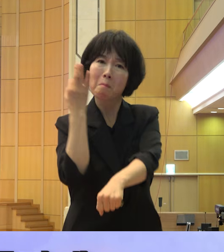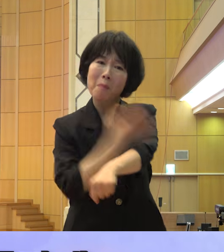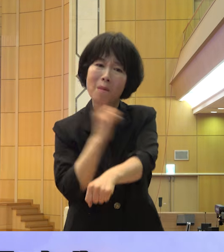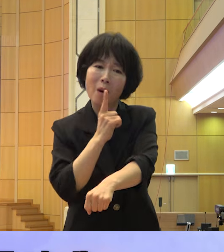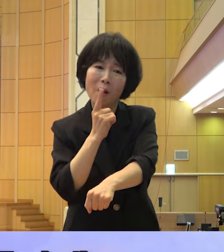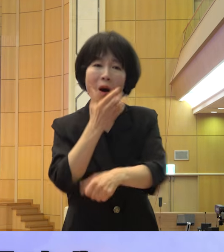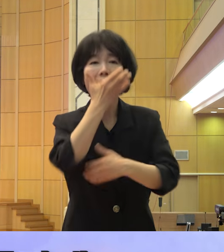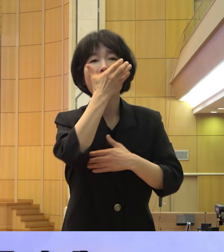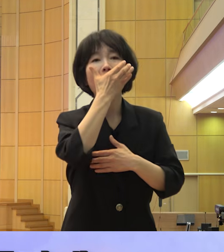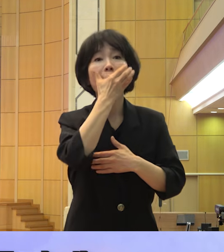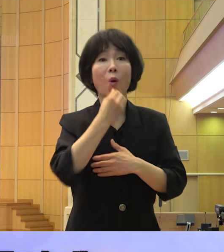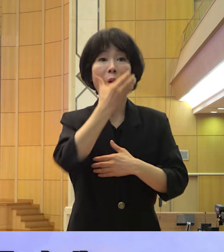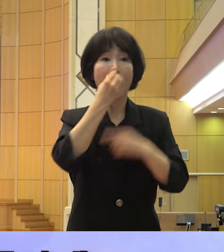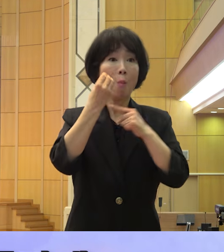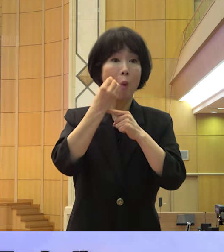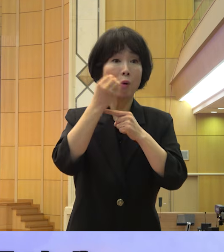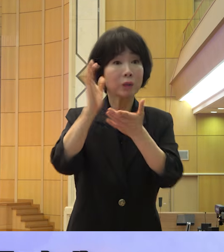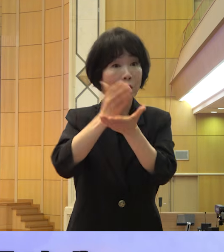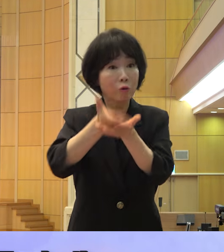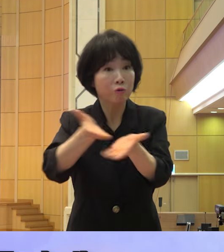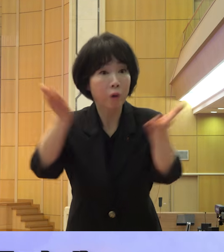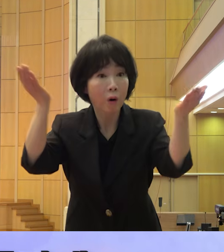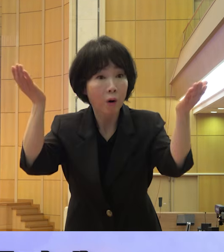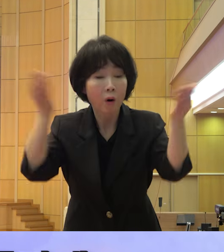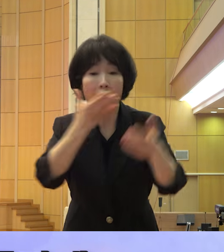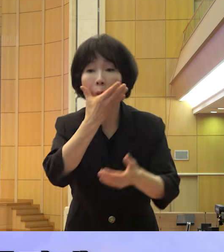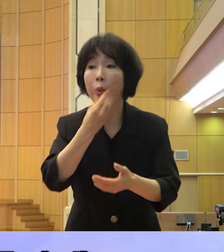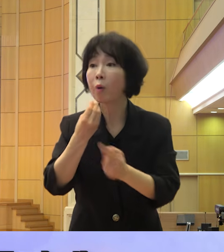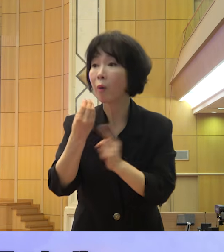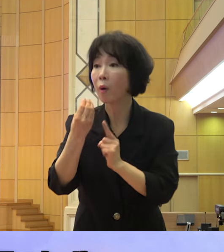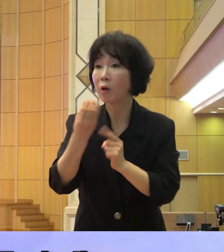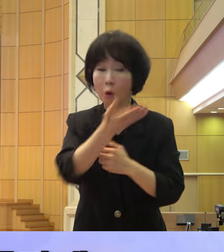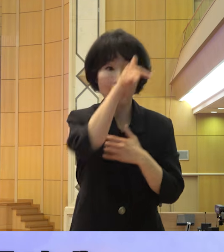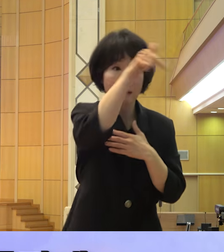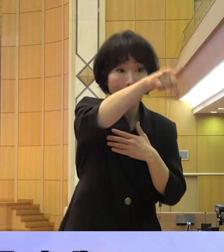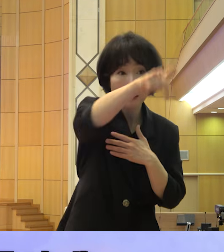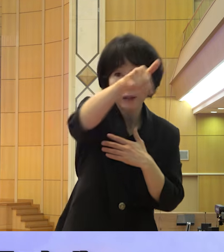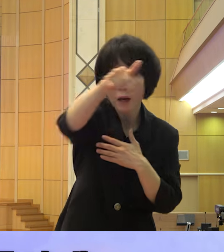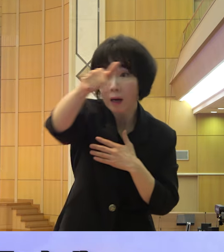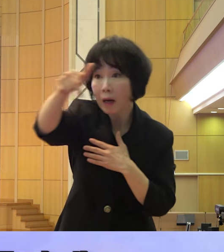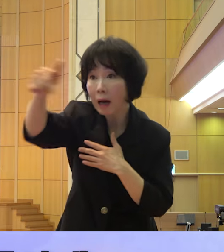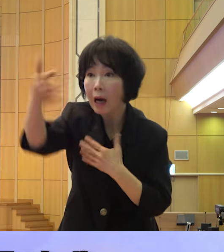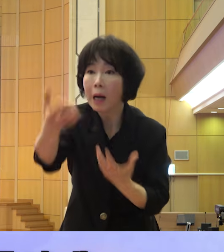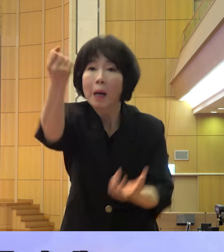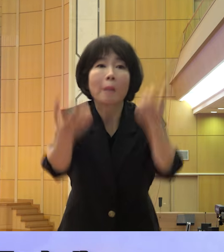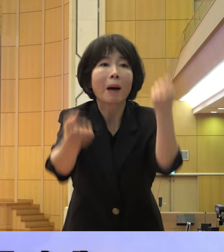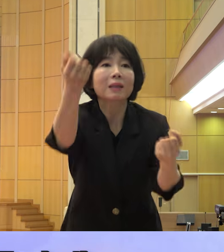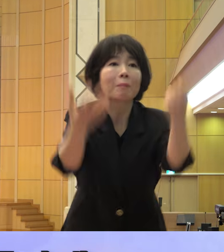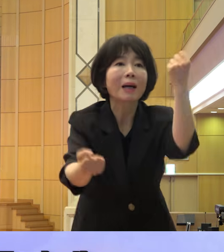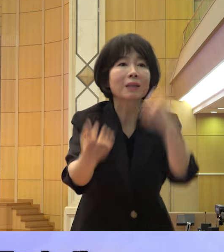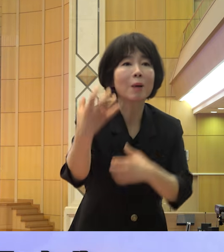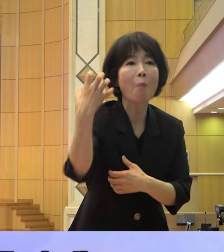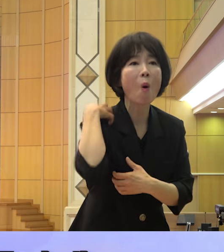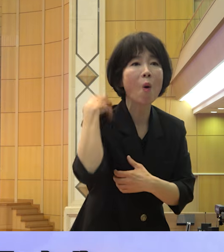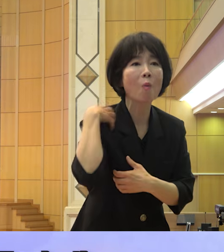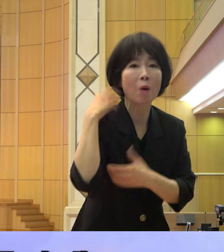표해서 복을 주시는데, 그것이 여러분이 각자 받을 몫이